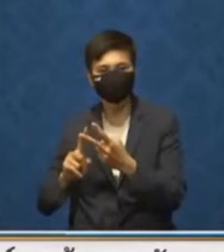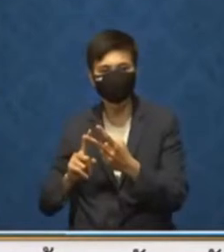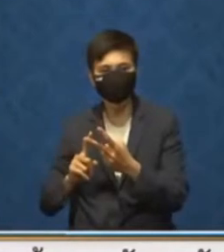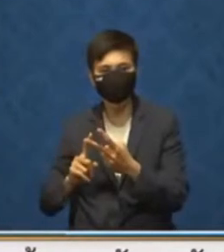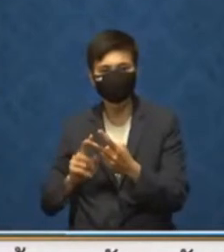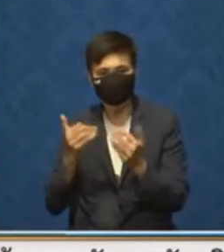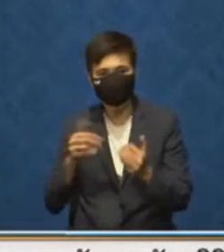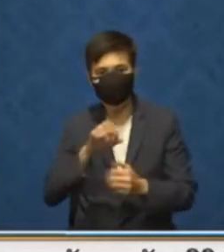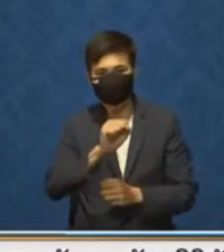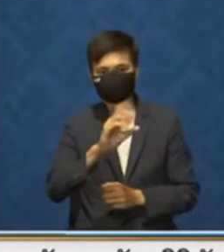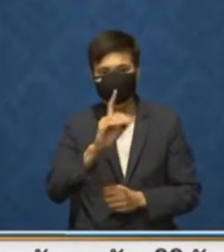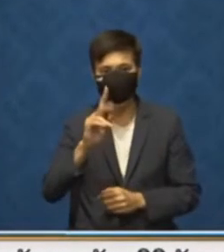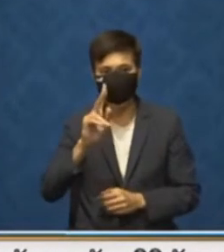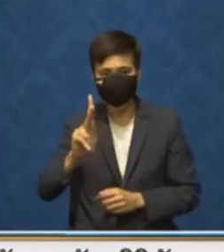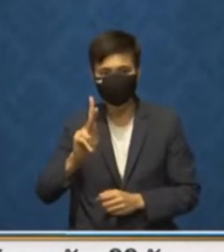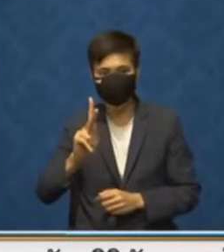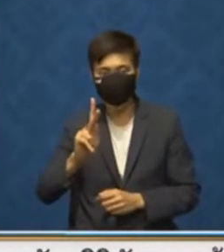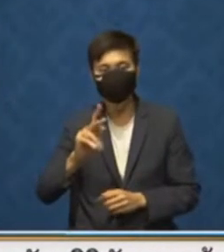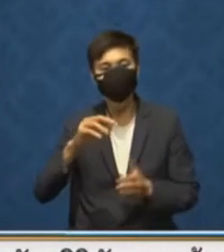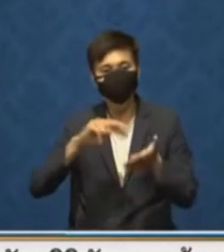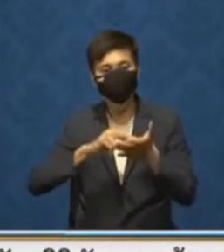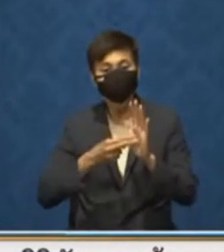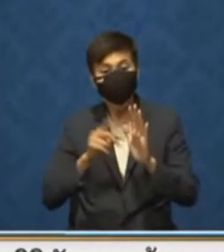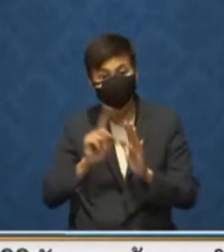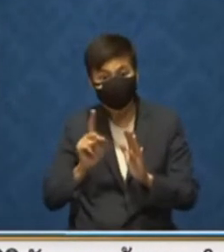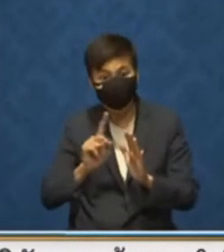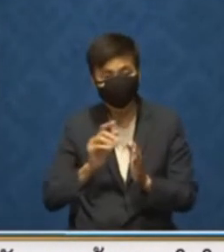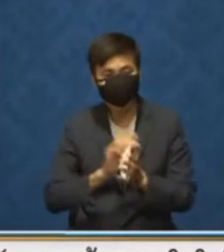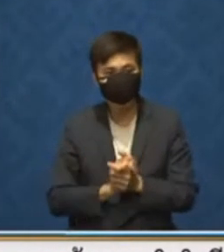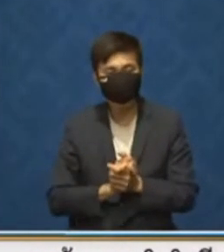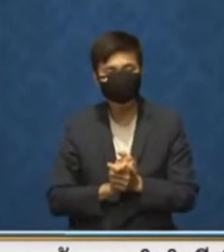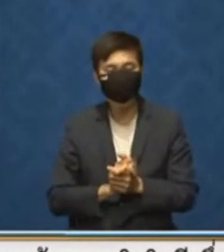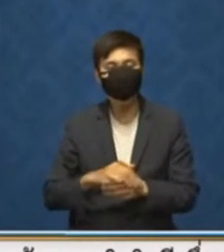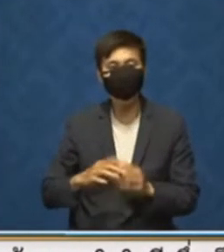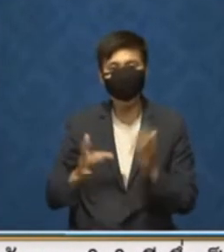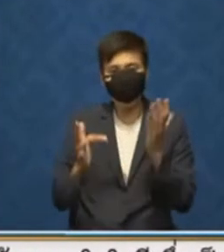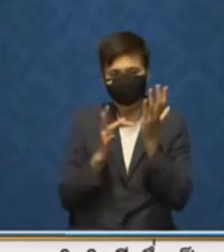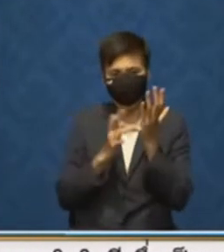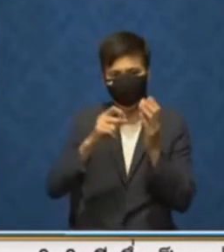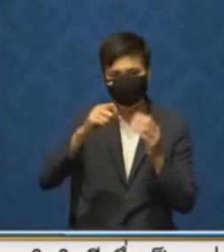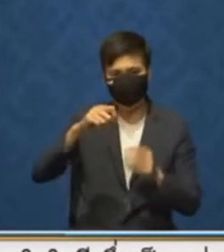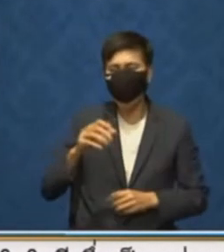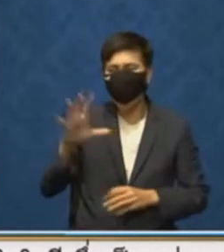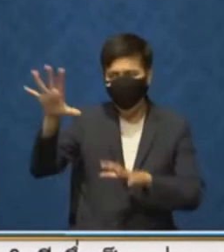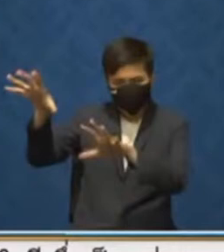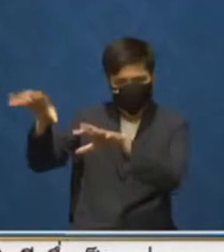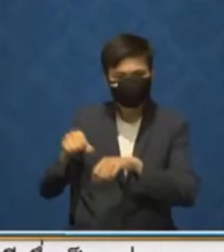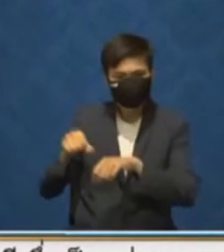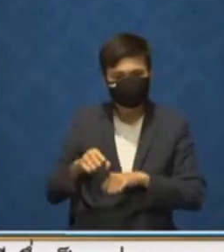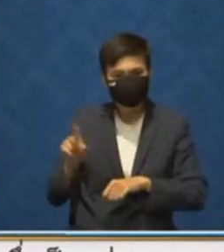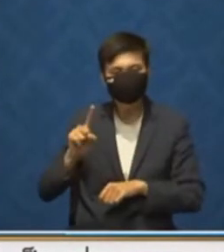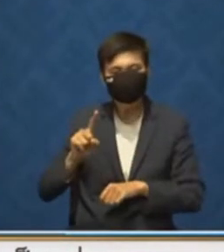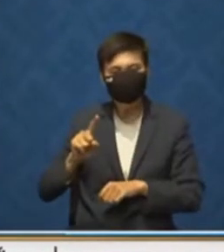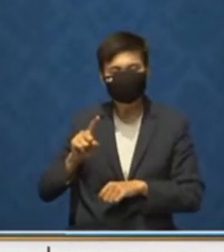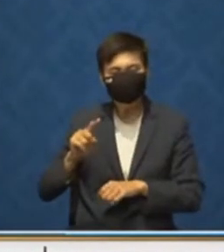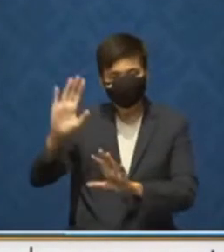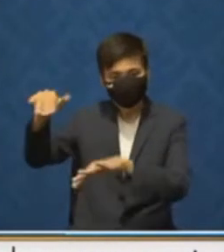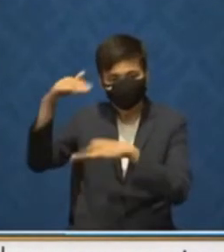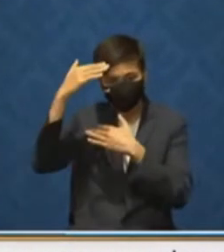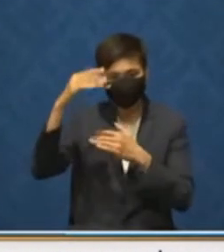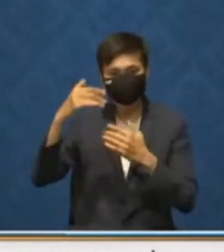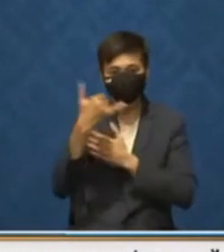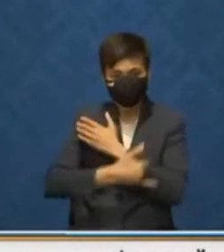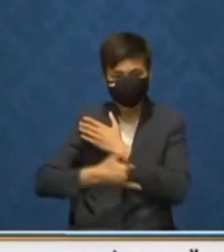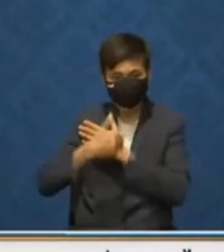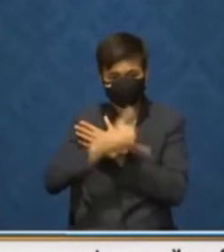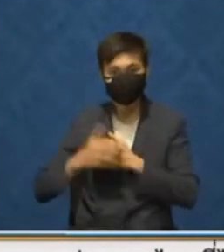แล้ว S C Kแปลว่าอะไรด้วยครับซอส 8ที่เอามาจากต่างประเทศมีสากลยอมรับมีงานวิจัยนะ